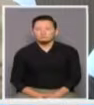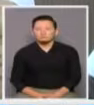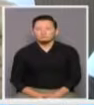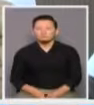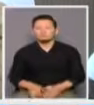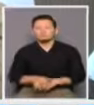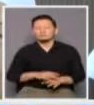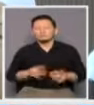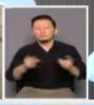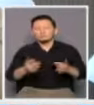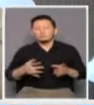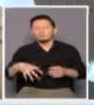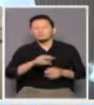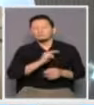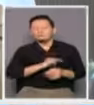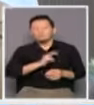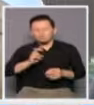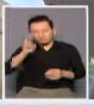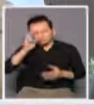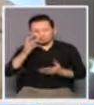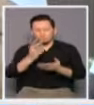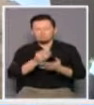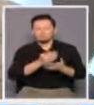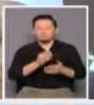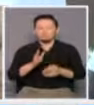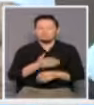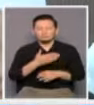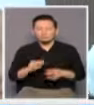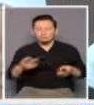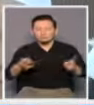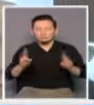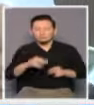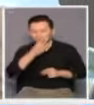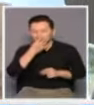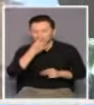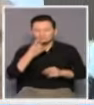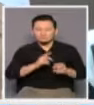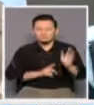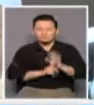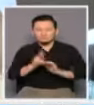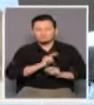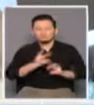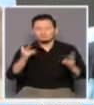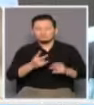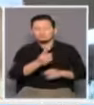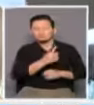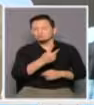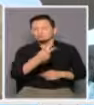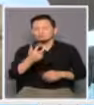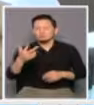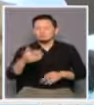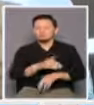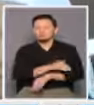біреу әкімшілікті жасайды, біреу тәбірдеңе жасайды деп ондай алауыздыққа керек емес. Бізде бастады ма жолды? Бірінші көшеден бастады,